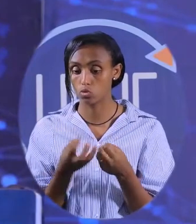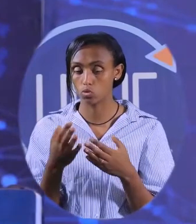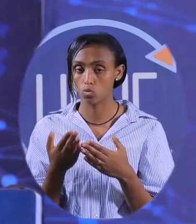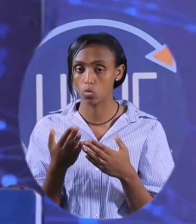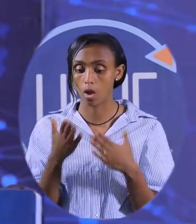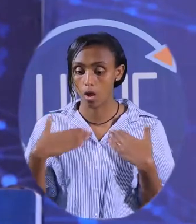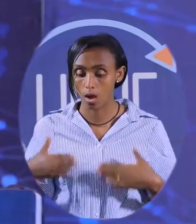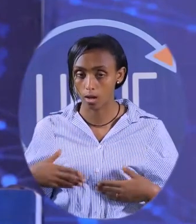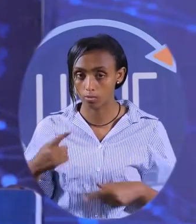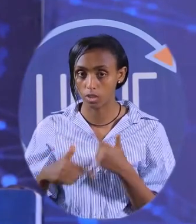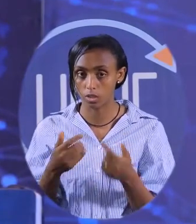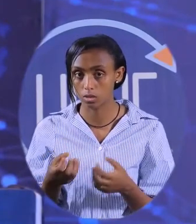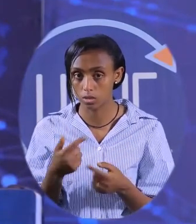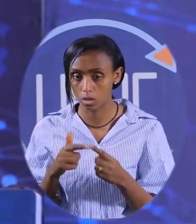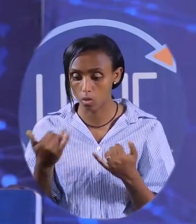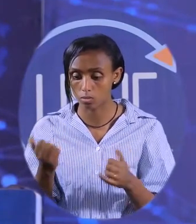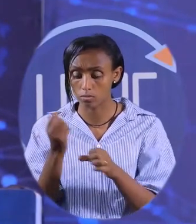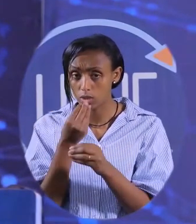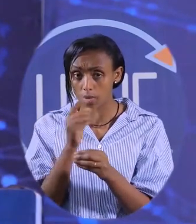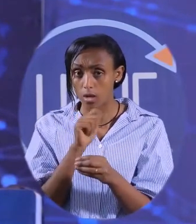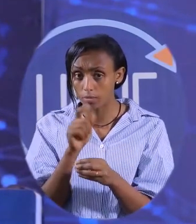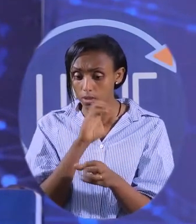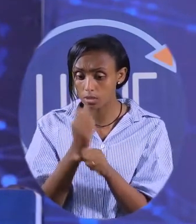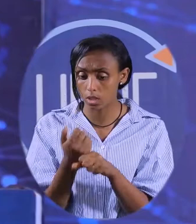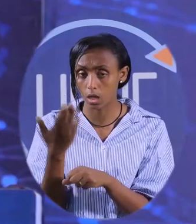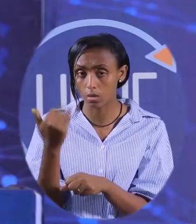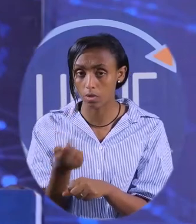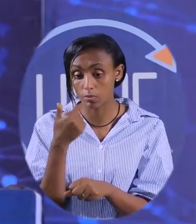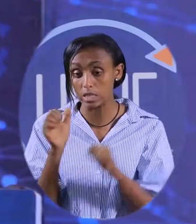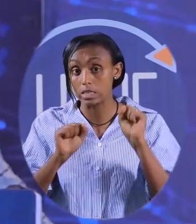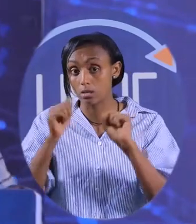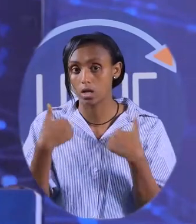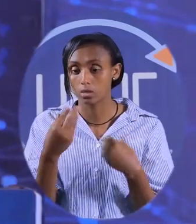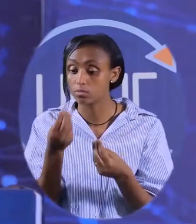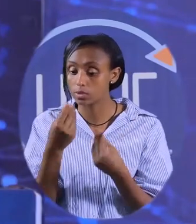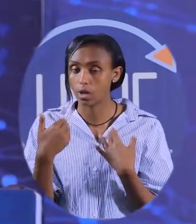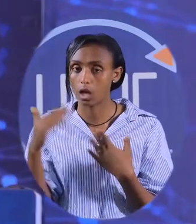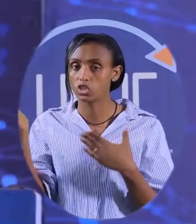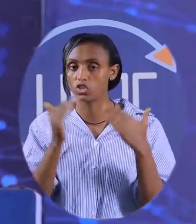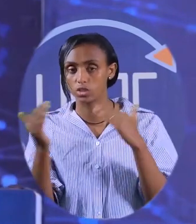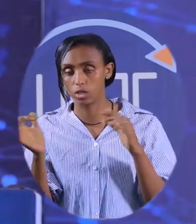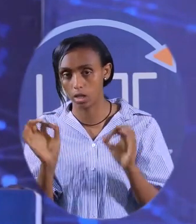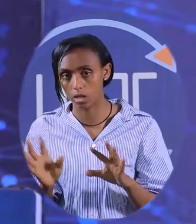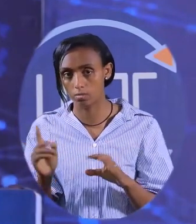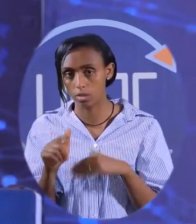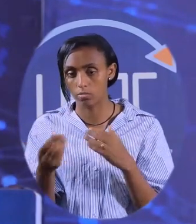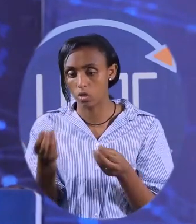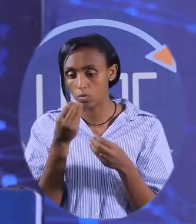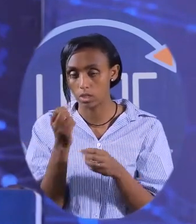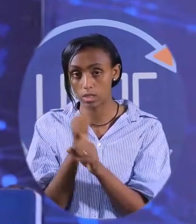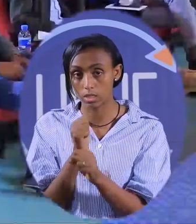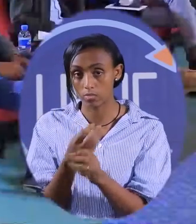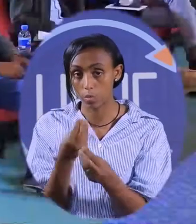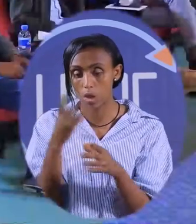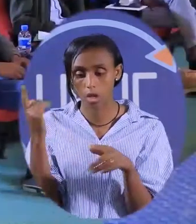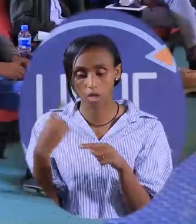አካላት ይዘን ስንሄድ እስካሁን ምግብ አይደል ስንሰራ የሰራ እንትን ያልነው ምን ሳይንስ አለ? ምግብ ካለ ችግር የለውም ስለመብላት አይከብደንም ነው